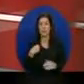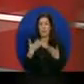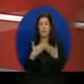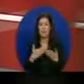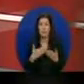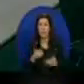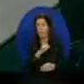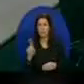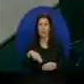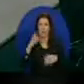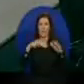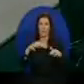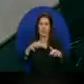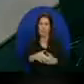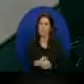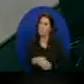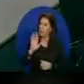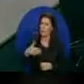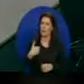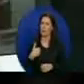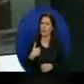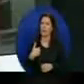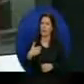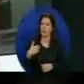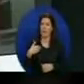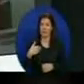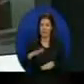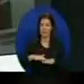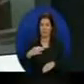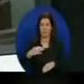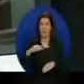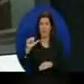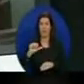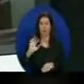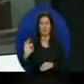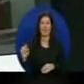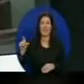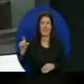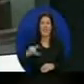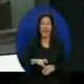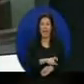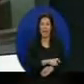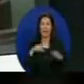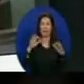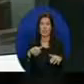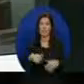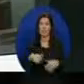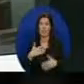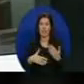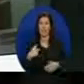גשם. נכון, גם אני. ואני אקולוג של נחלים, וגשם זה בהחלט תהליך שאני מכה לו